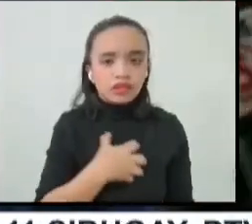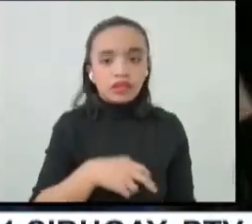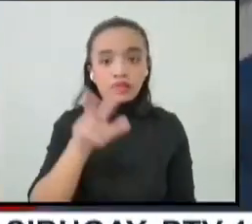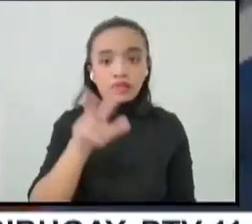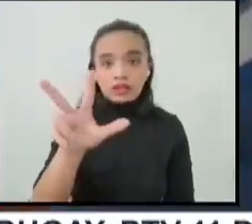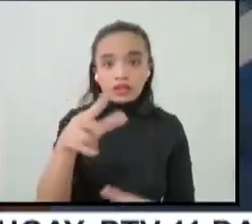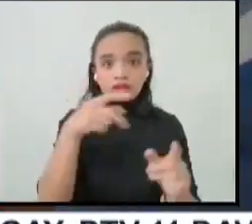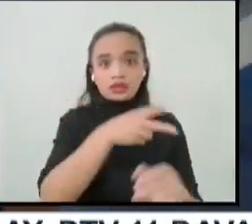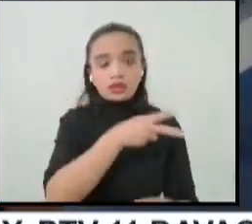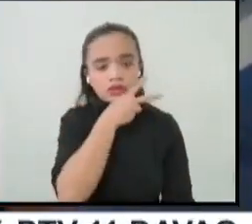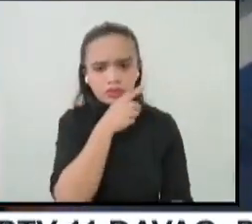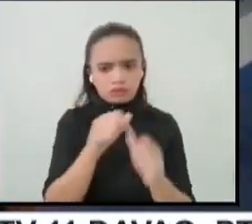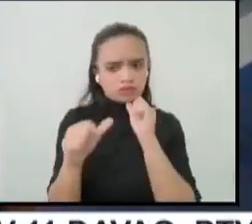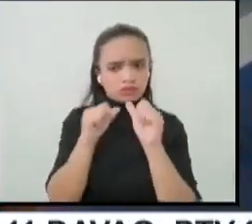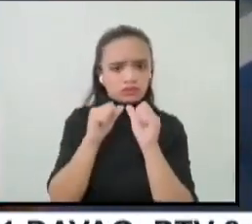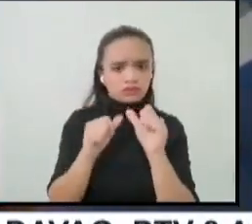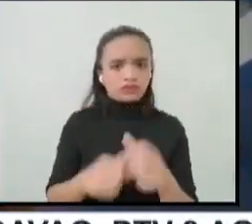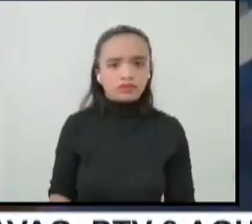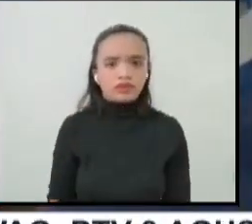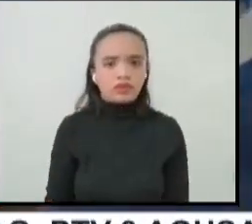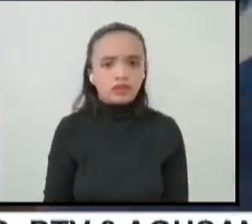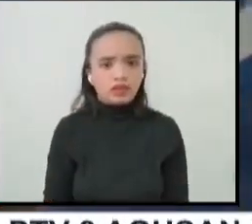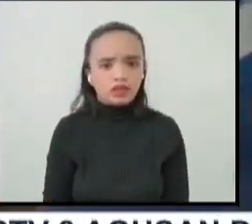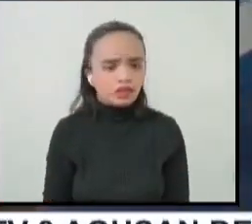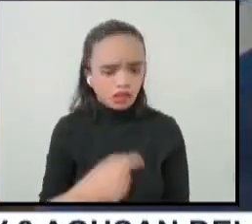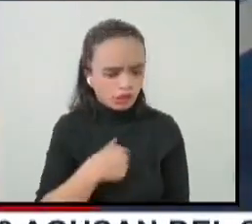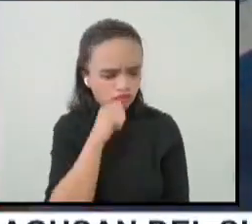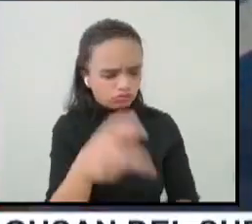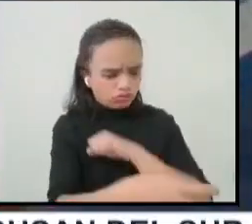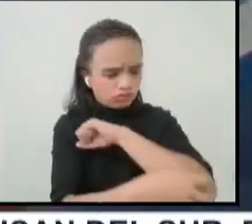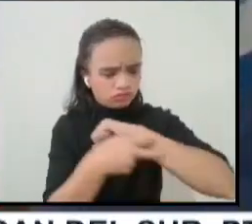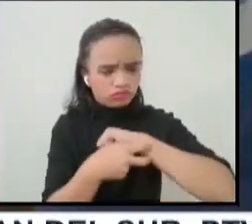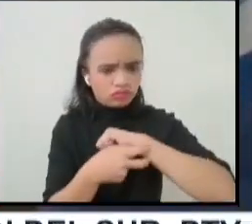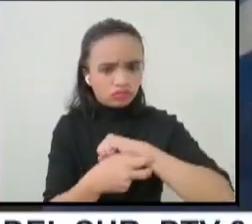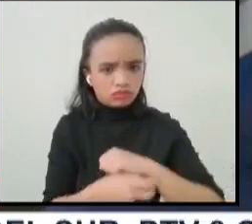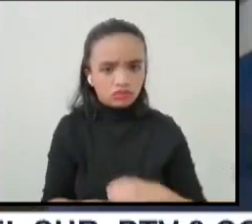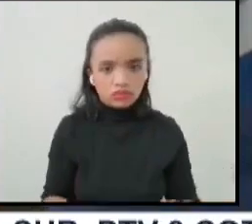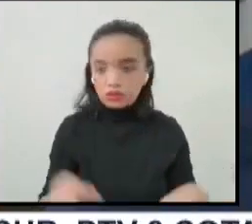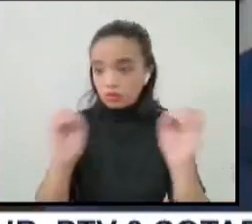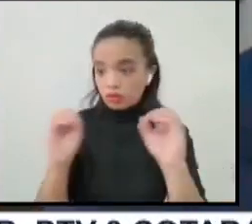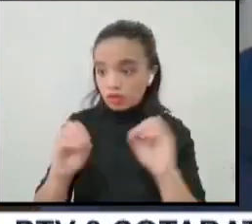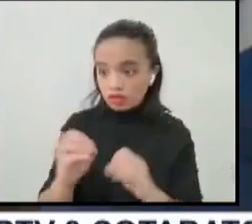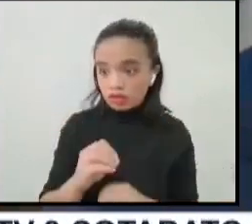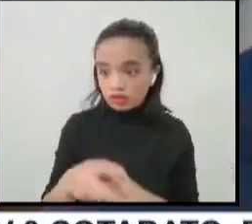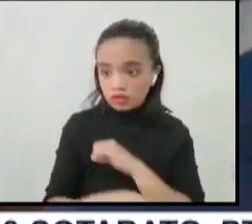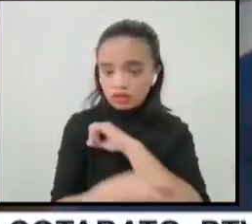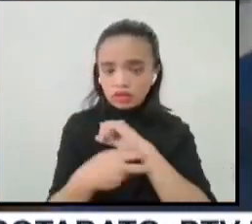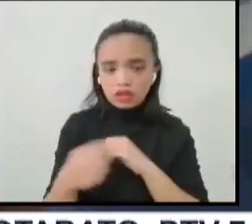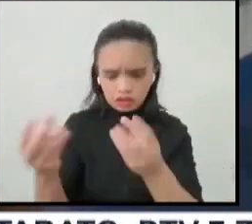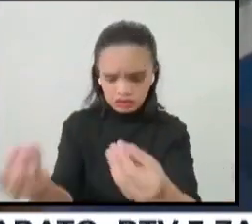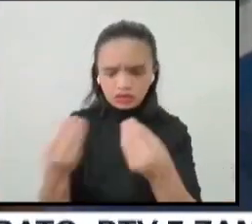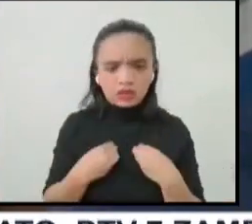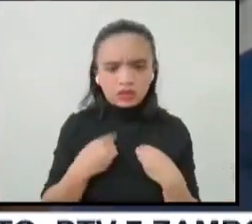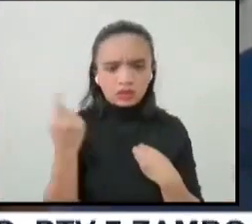sa kanila. Wala, hindi ako nagnakaw. Wala ako kang kinuha. Inabot lang. Sino ang